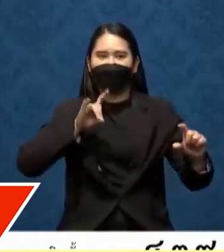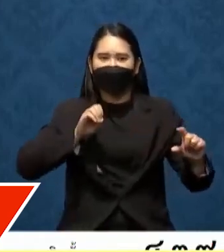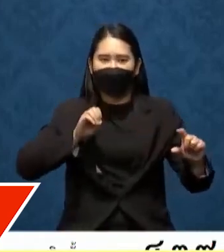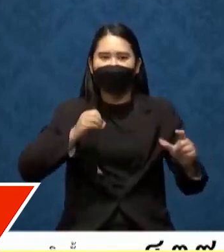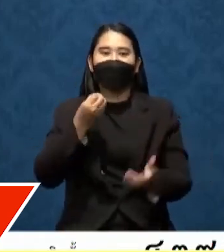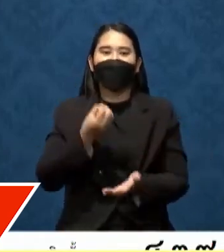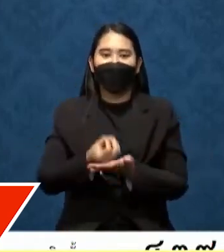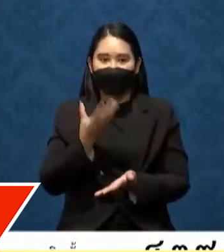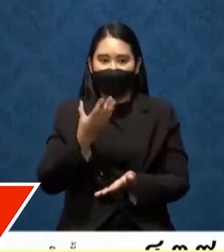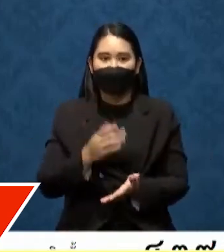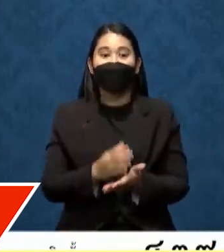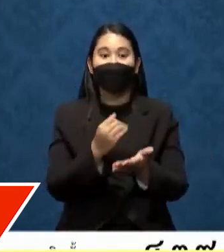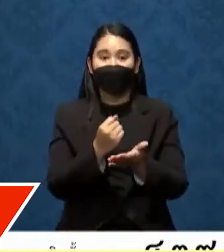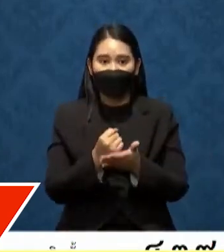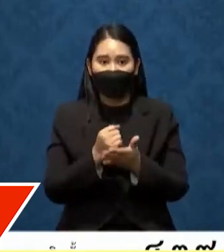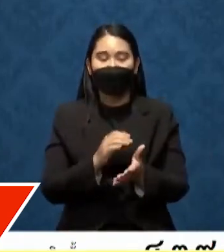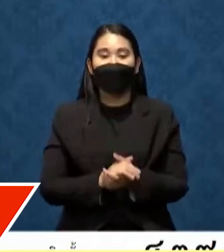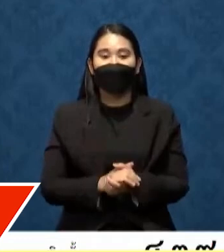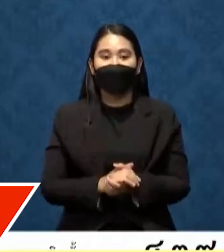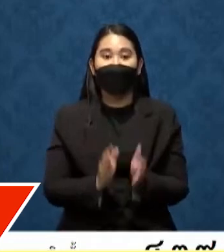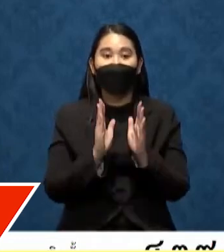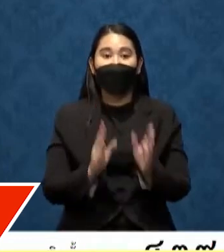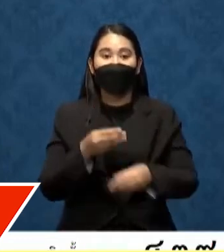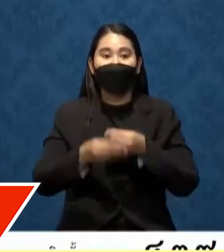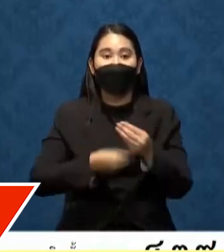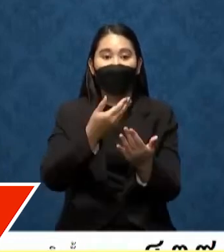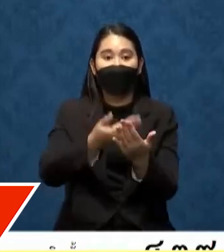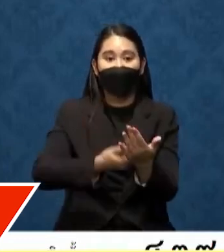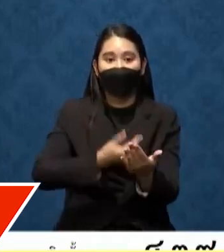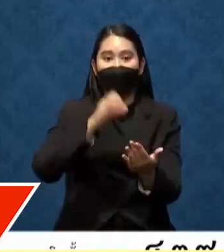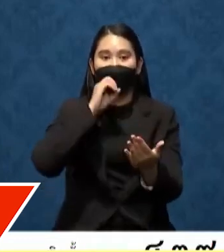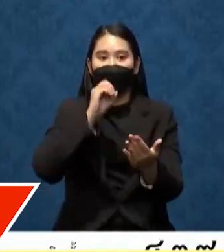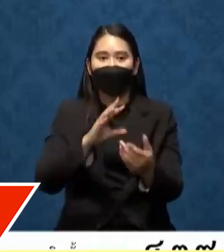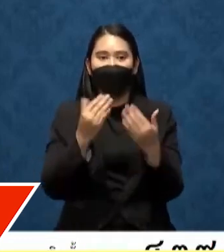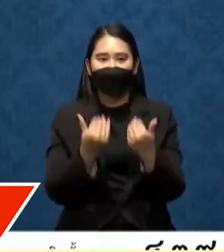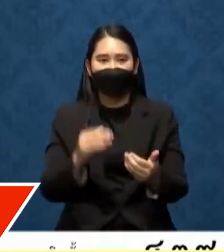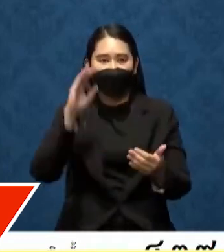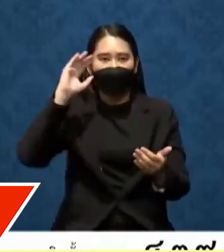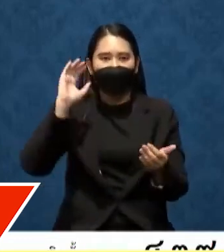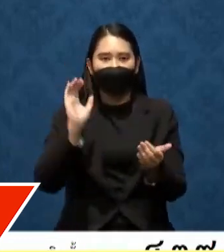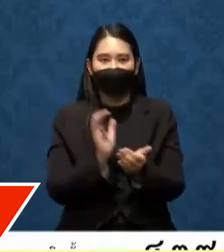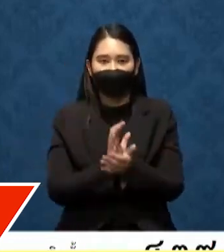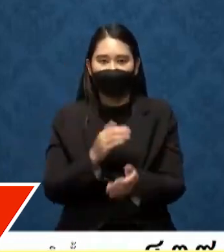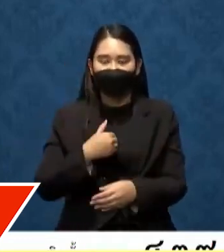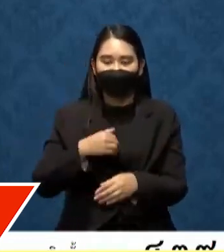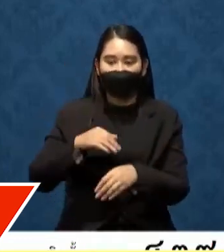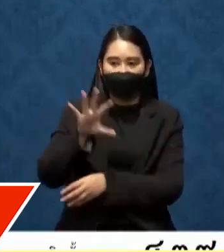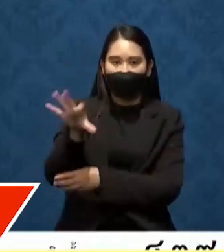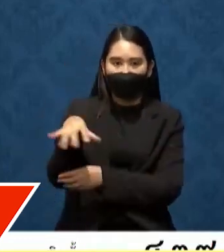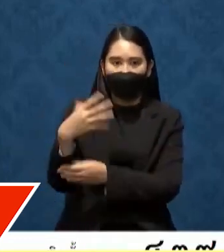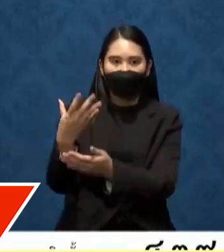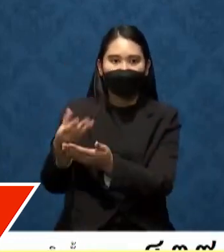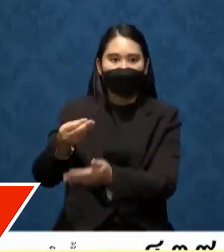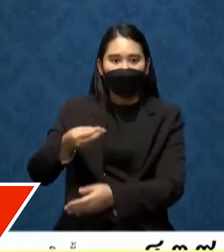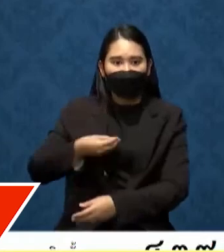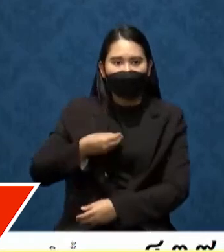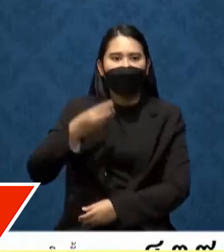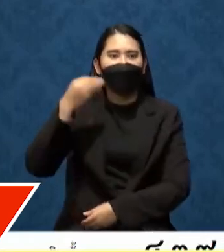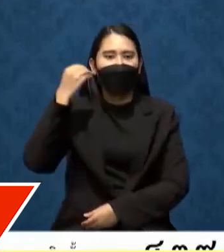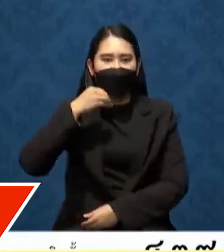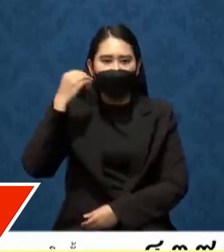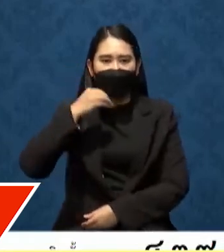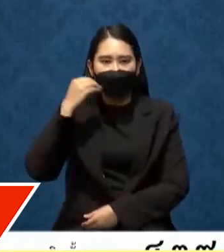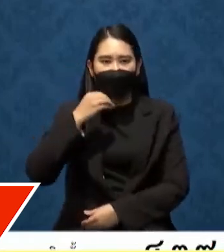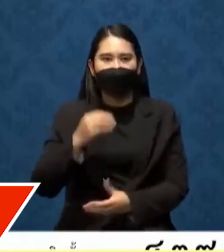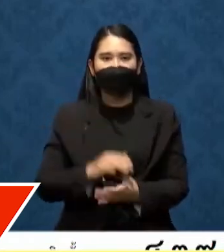รื่องที่2ก็เป็นแม่ค้าลอตเตอรี่อีกท่านนึงเหมือนกันบอกว่าตอนนี้เนี่ยตำรวจล่อซื้อทุกเดือนนะครับเดือนละ 3,000 บาทแล้ว